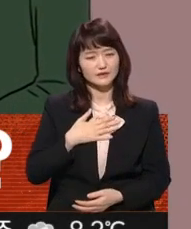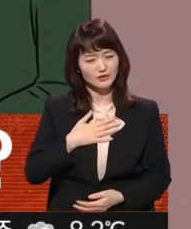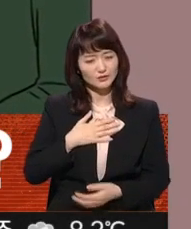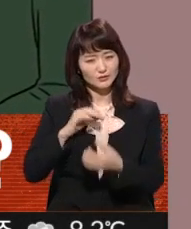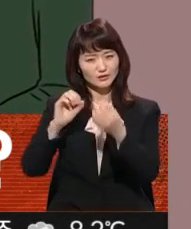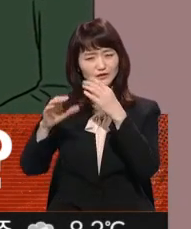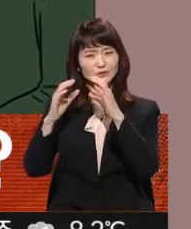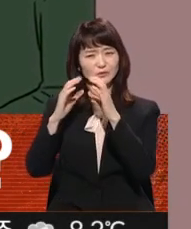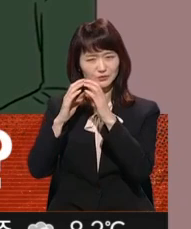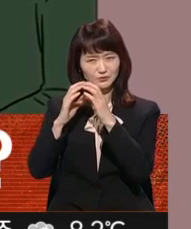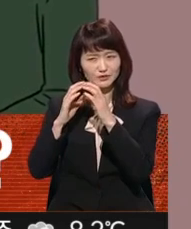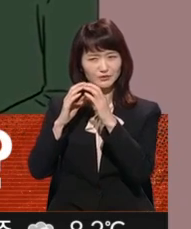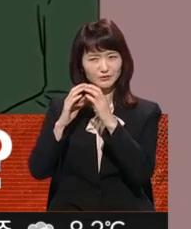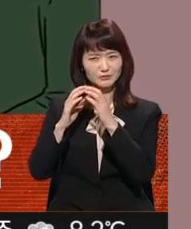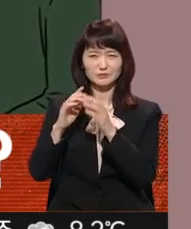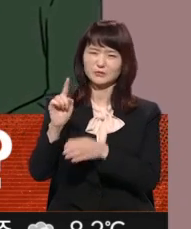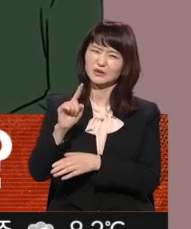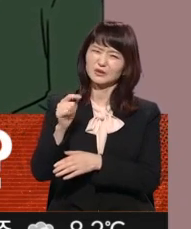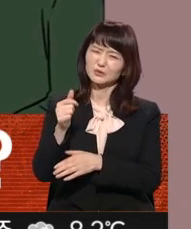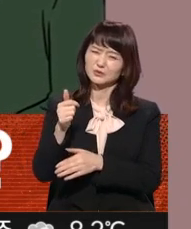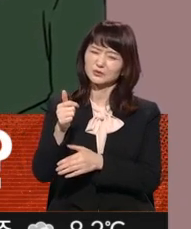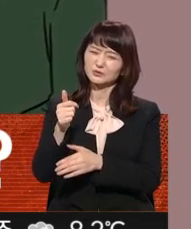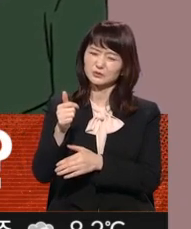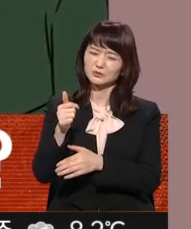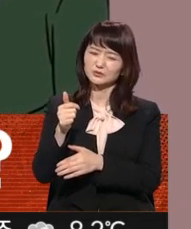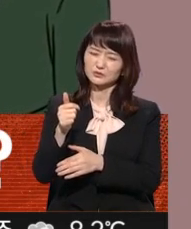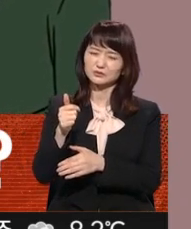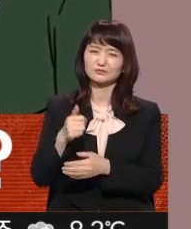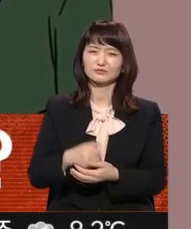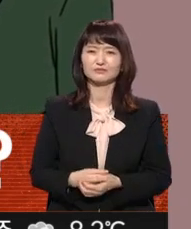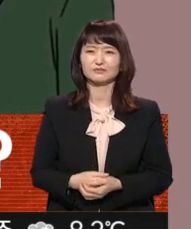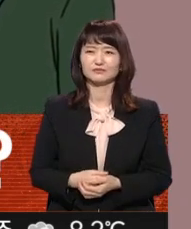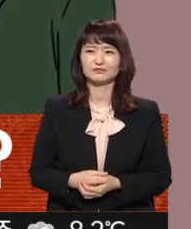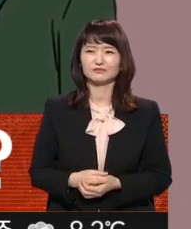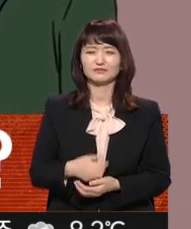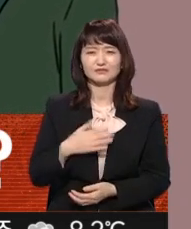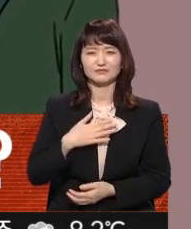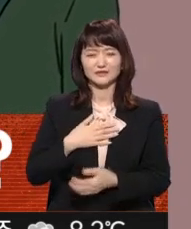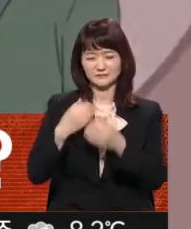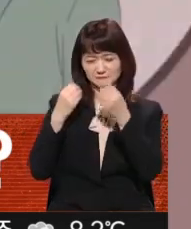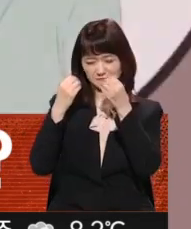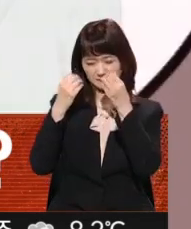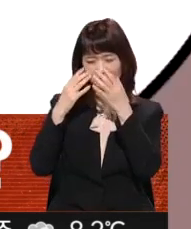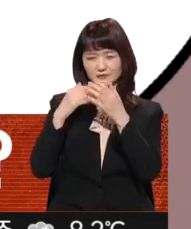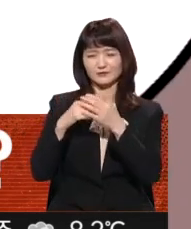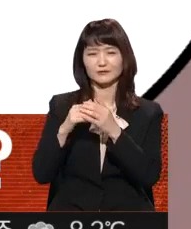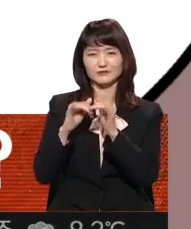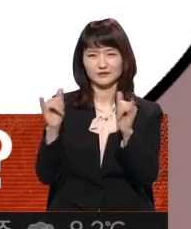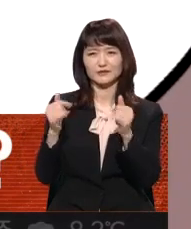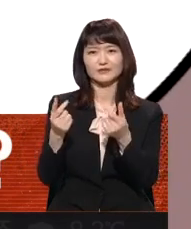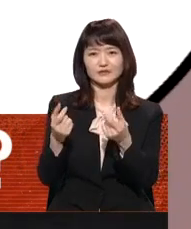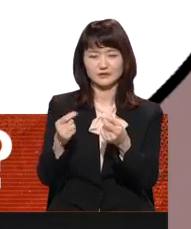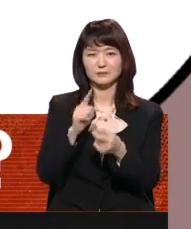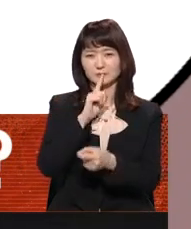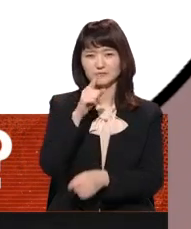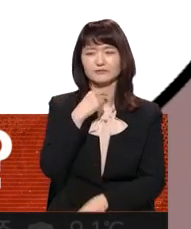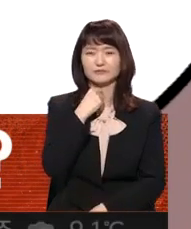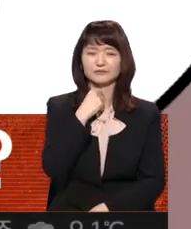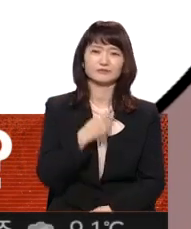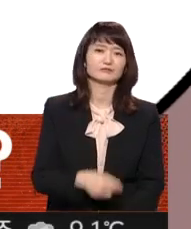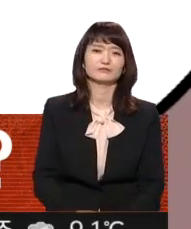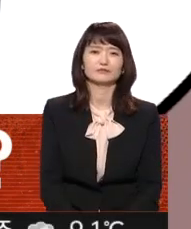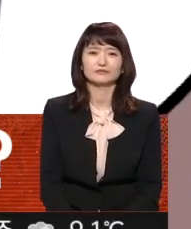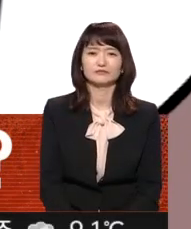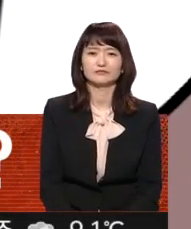여기 어떤 그런게 있어서 저는 약간 그 쉰세대로서 그렇게 제가 얘기를 하고 싶은데요 일단은